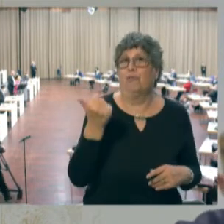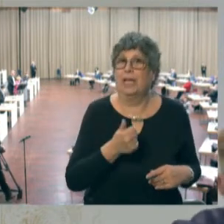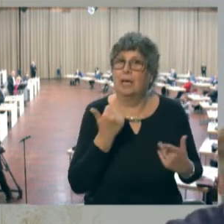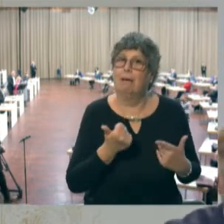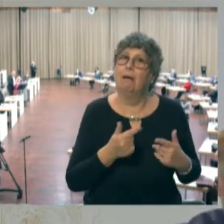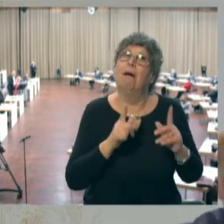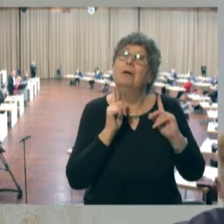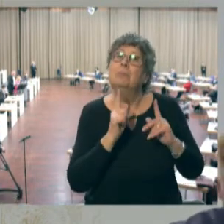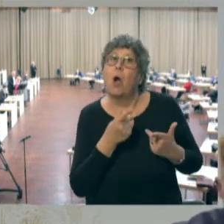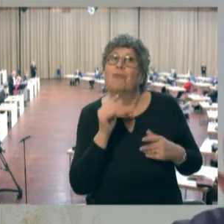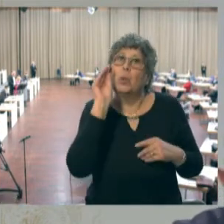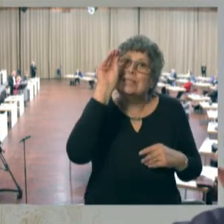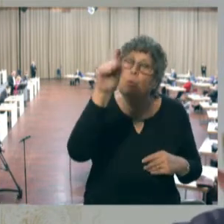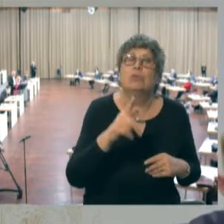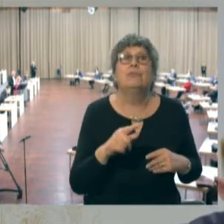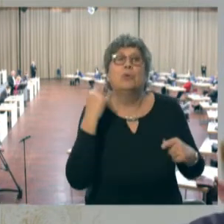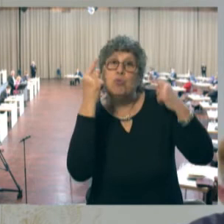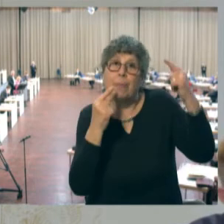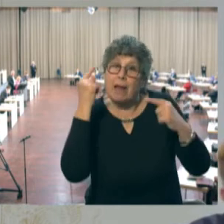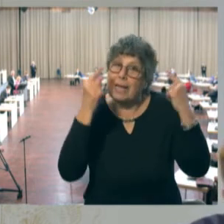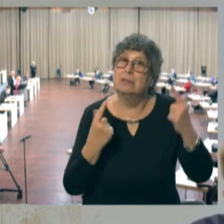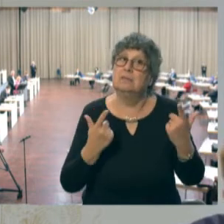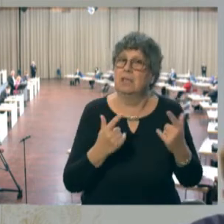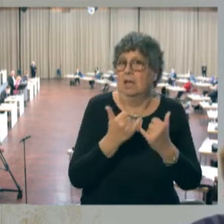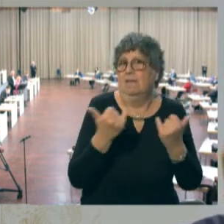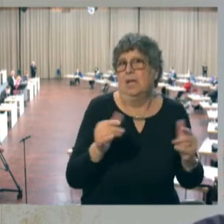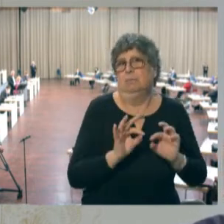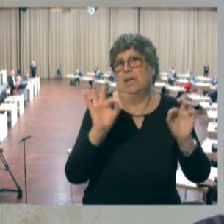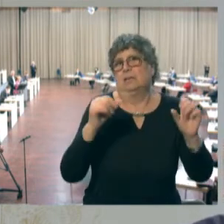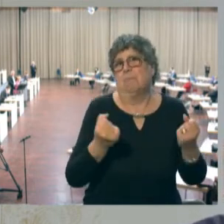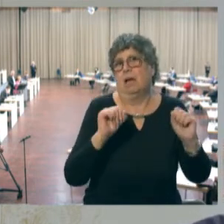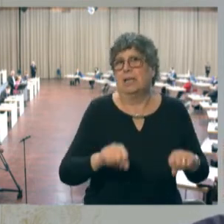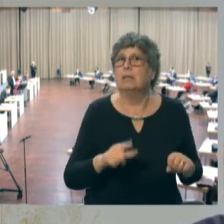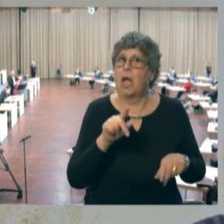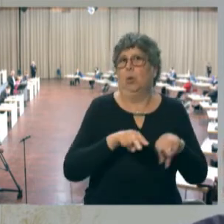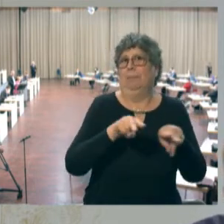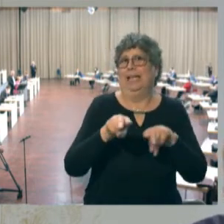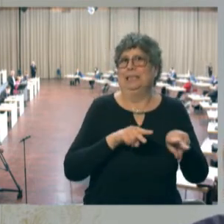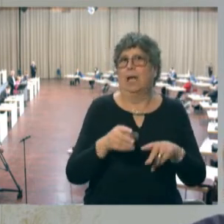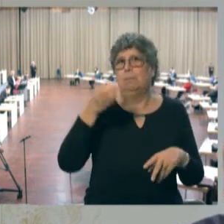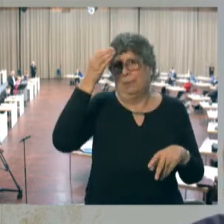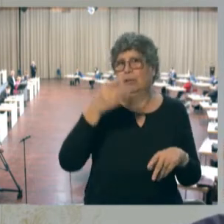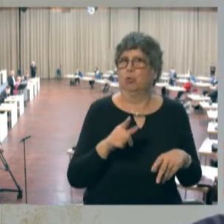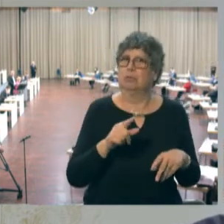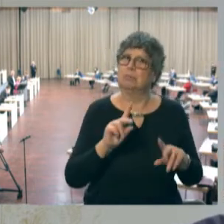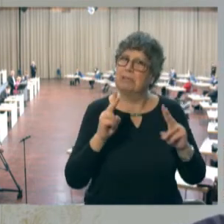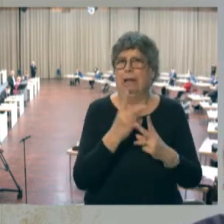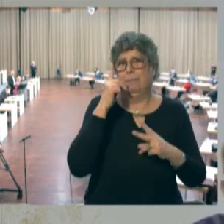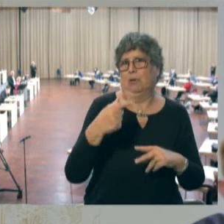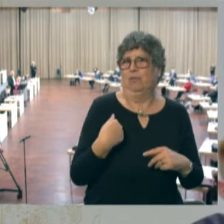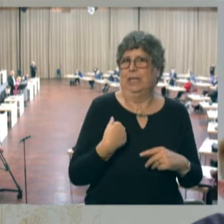beispielsweise perspektivisch auch darüber nachdenken und ich glaube, die Ministerin sieht das ähnlich, dass wir dort auch